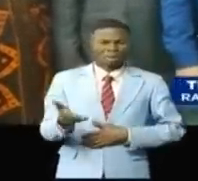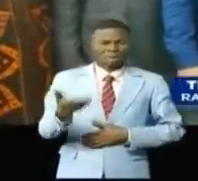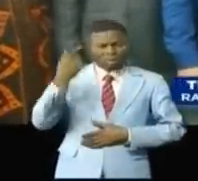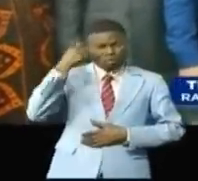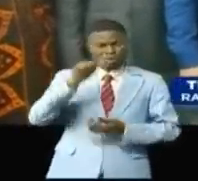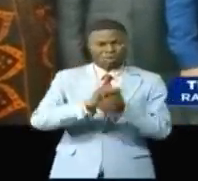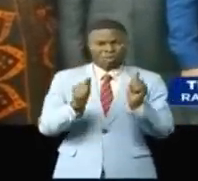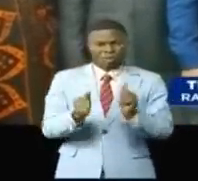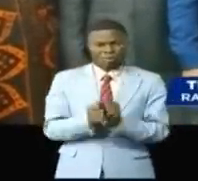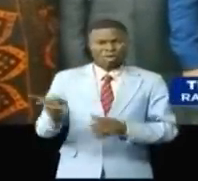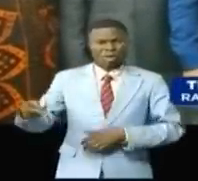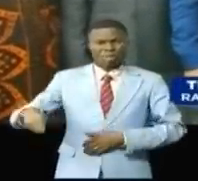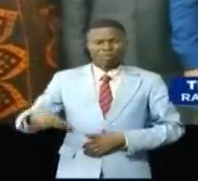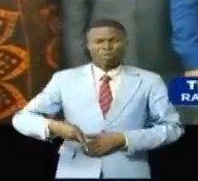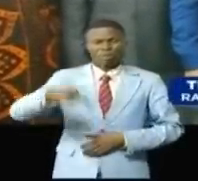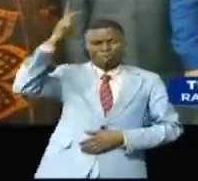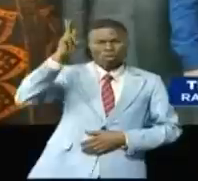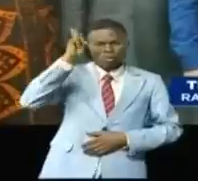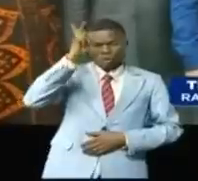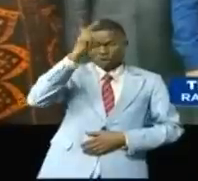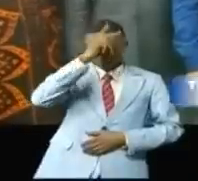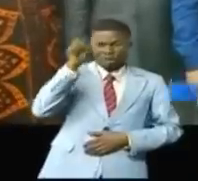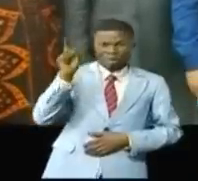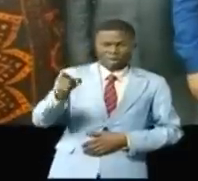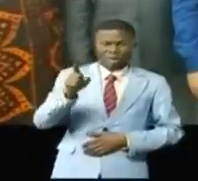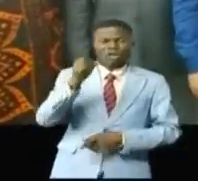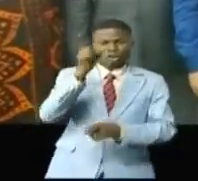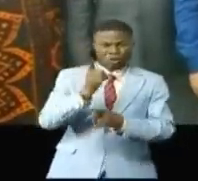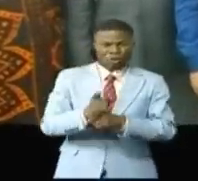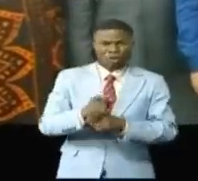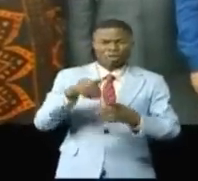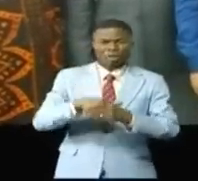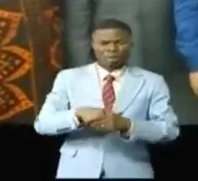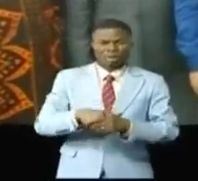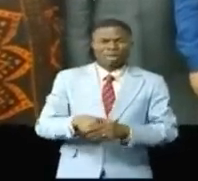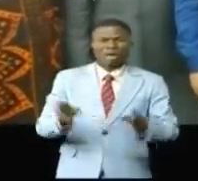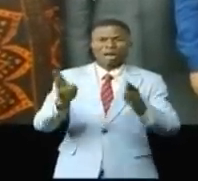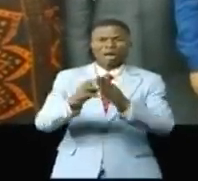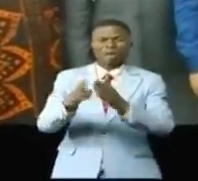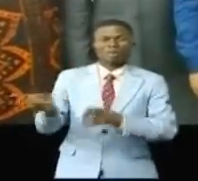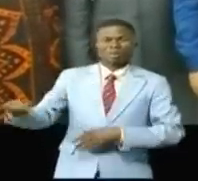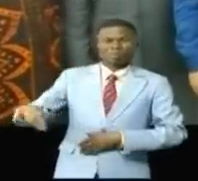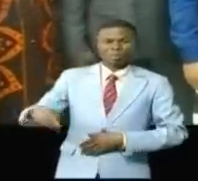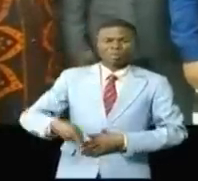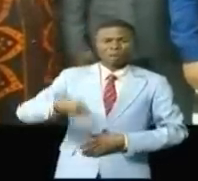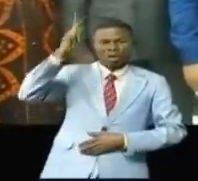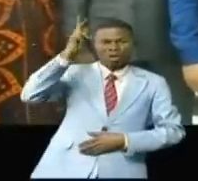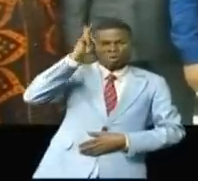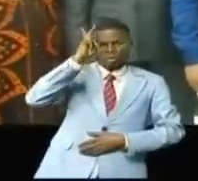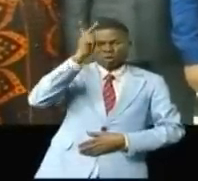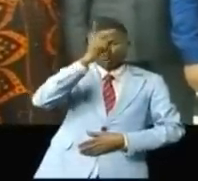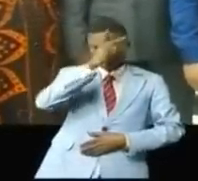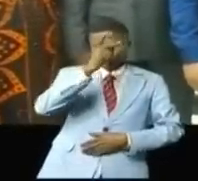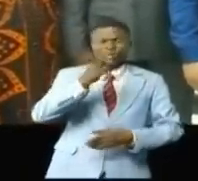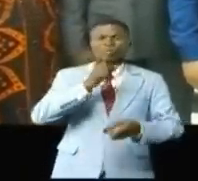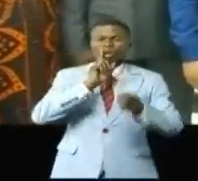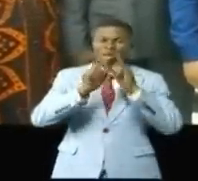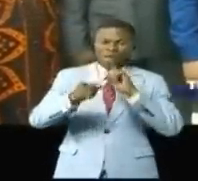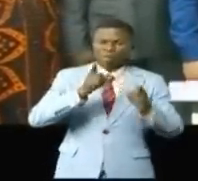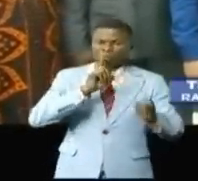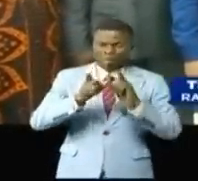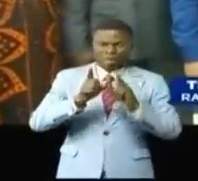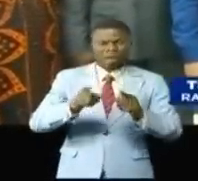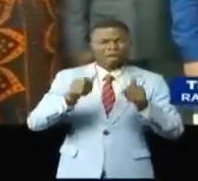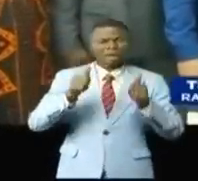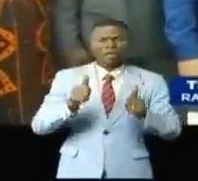concernant notre province du Haut-Katanga, précisément l'Assemblée provinciale du Haut-Katanga. L'échange a